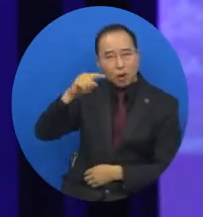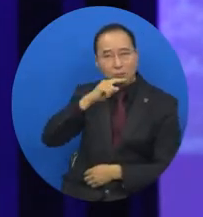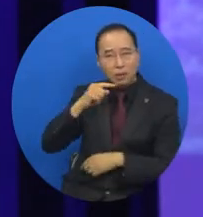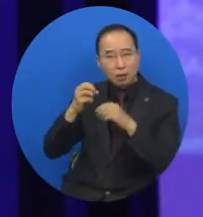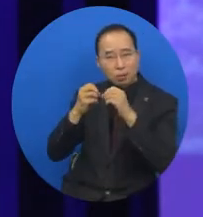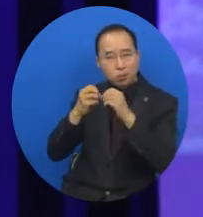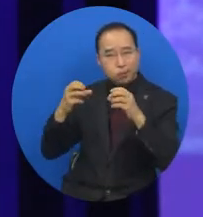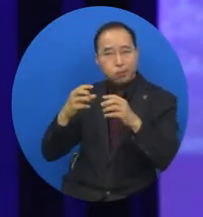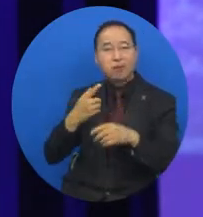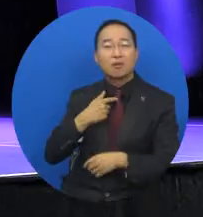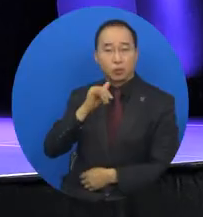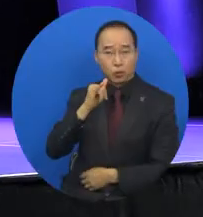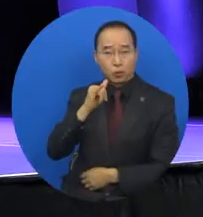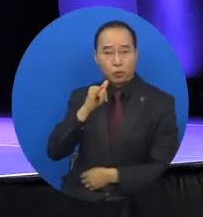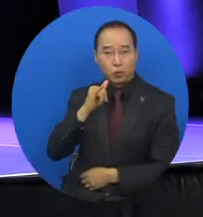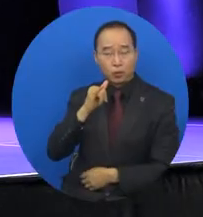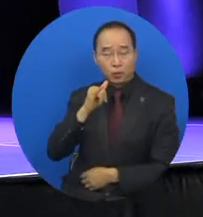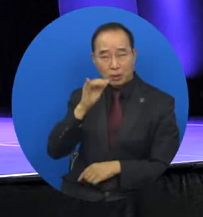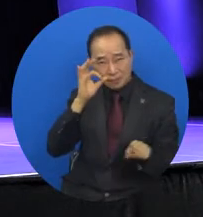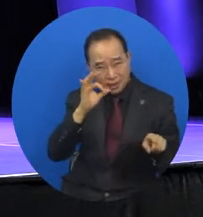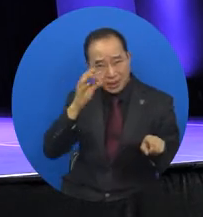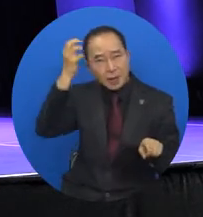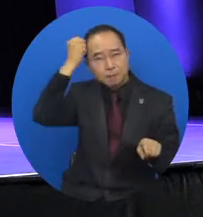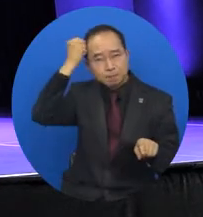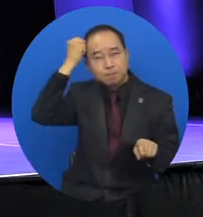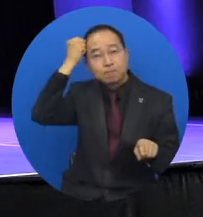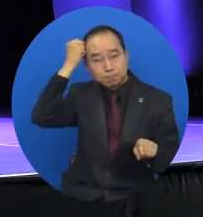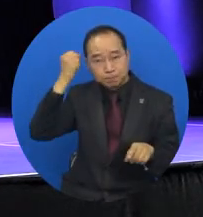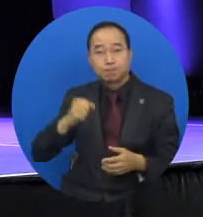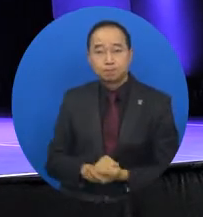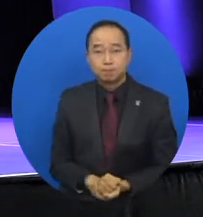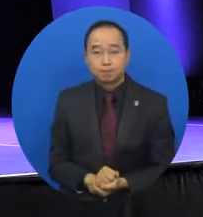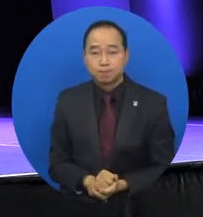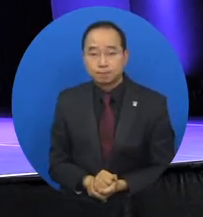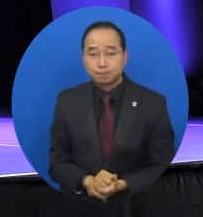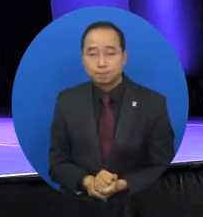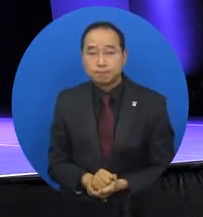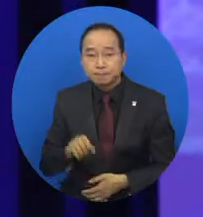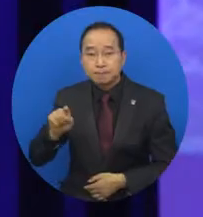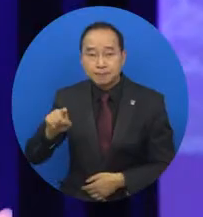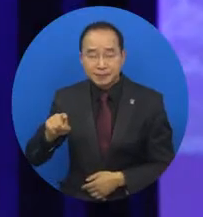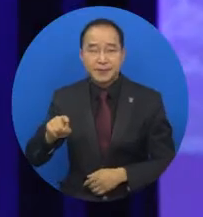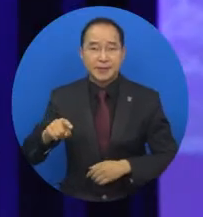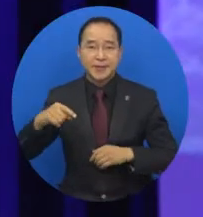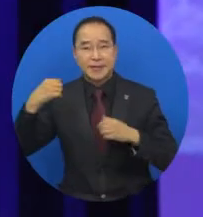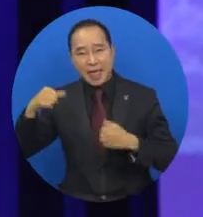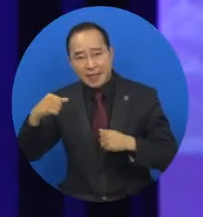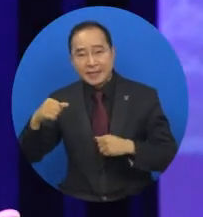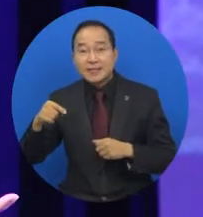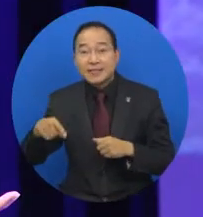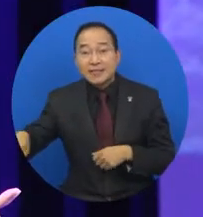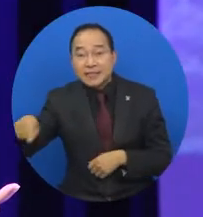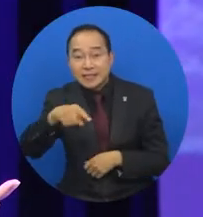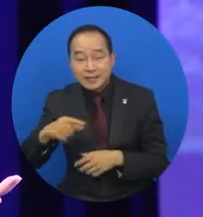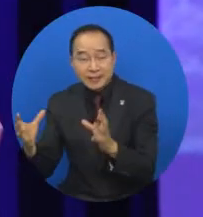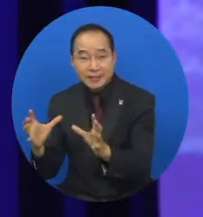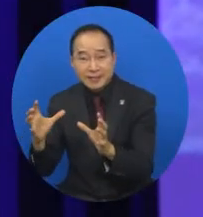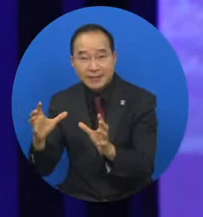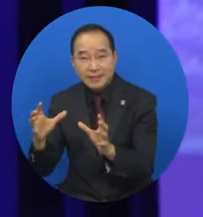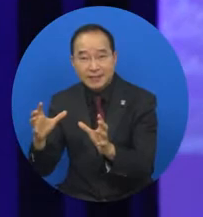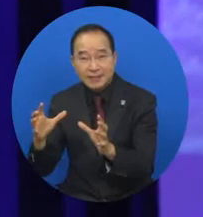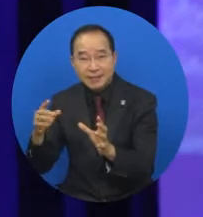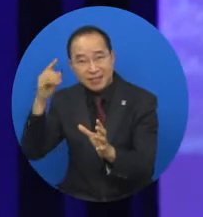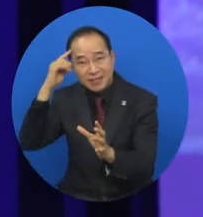잠시 앓았었어요. 그거를 제가 기억하고 있었고, 이 댄스포